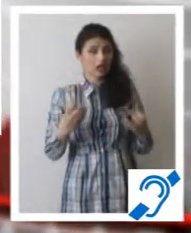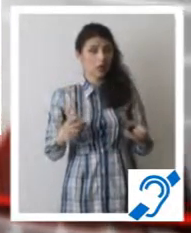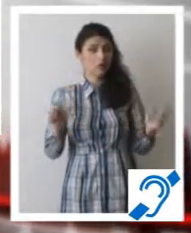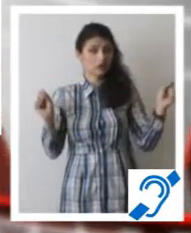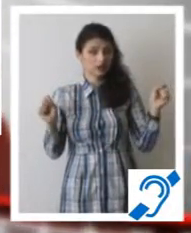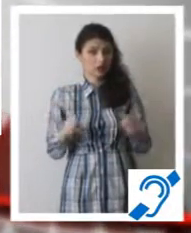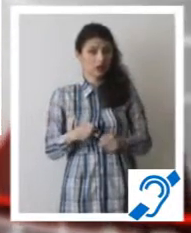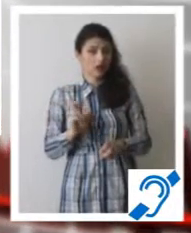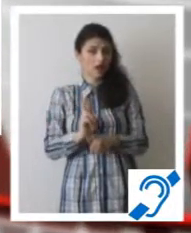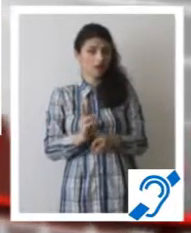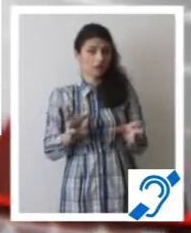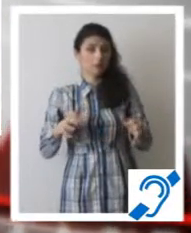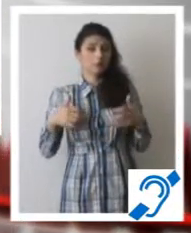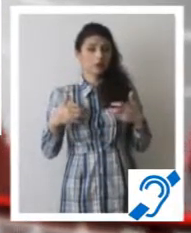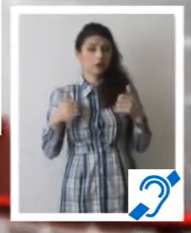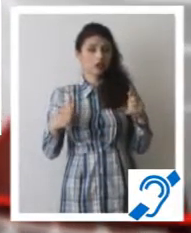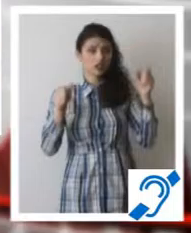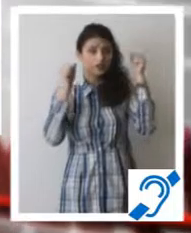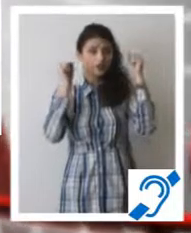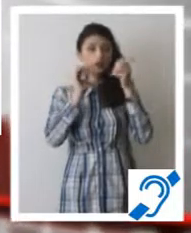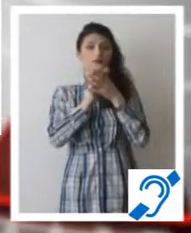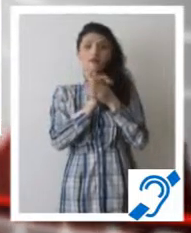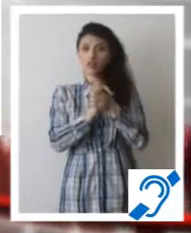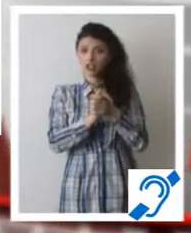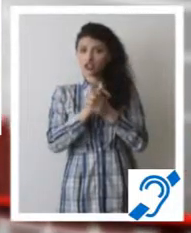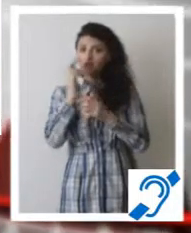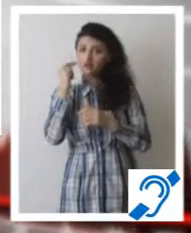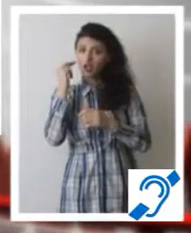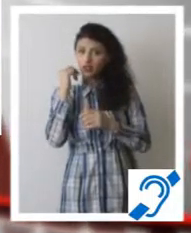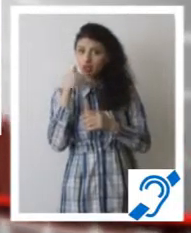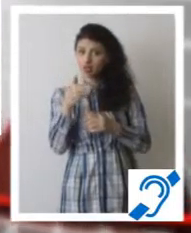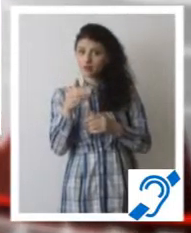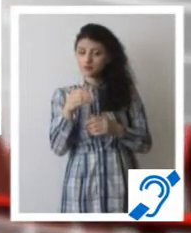seriozitate. Mă bucur această victorie, felicit fetele pe această cale.